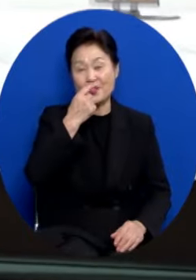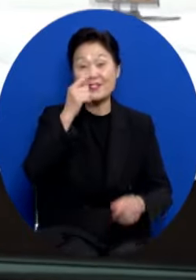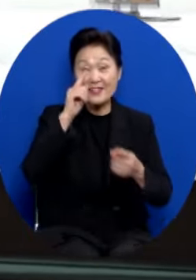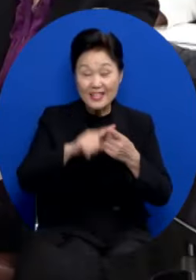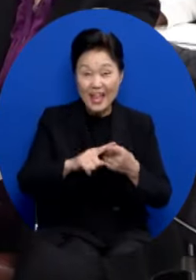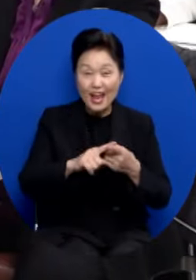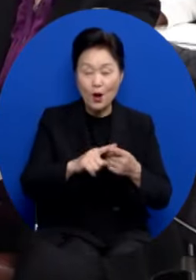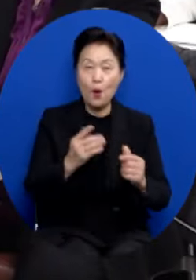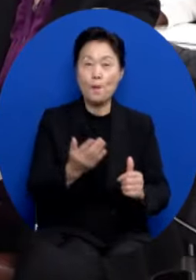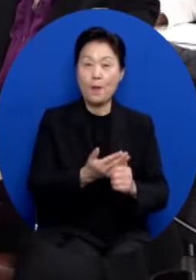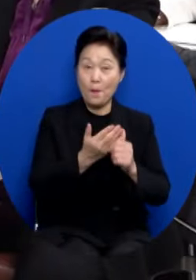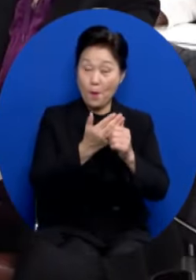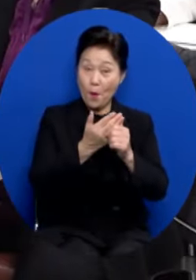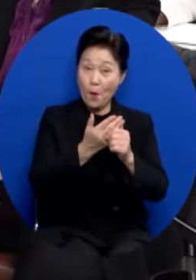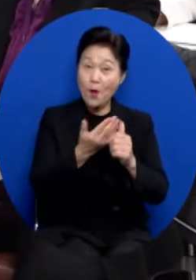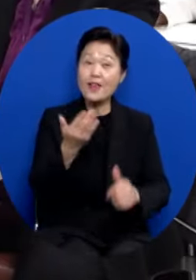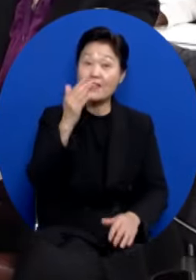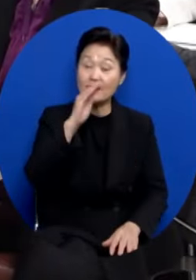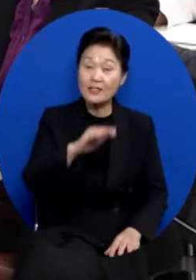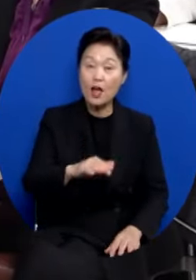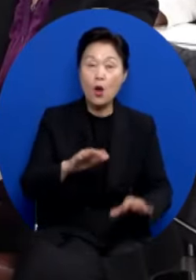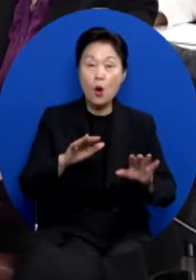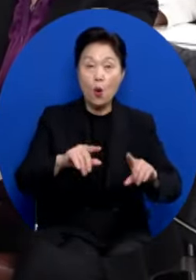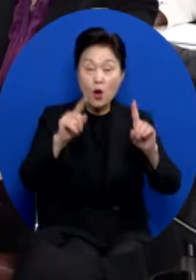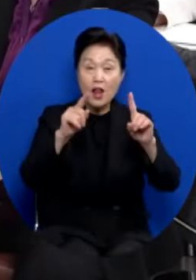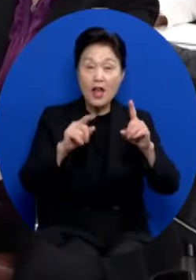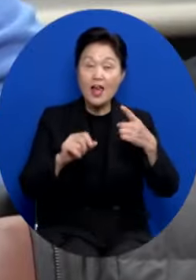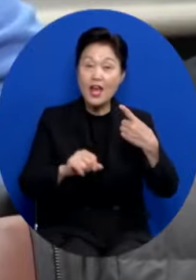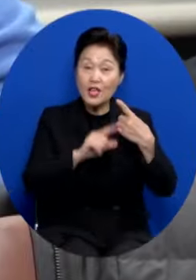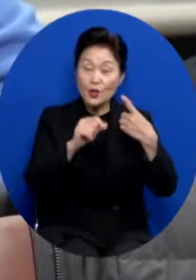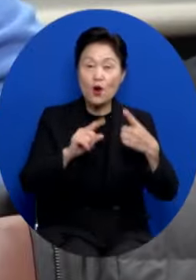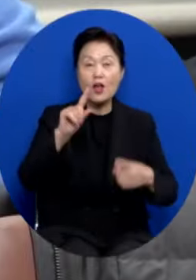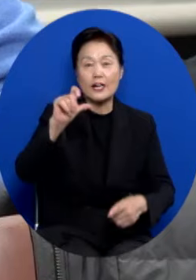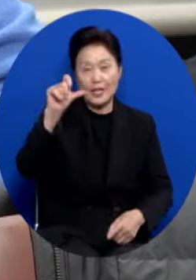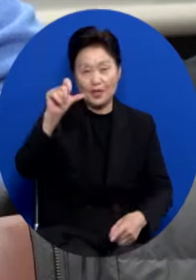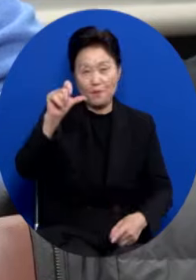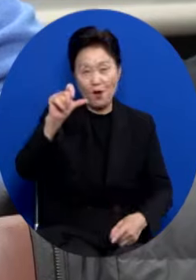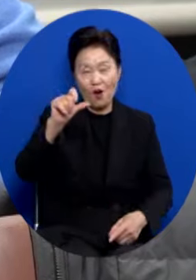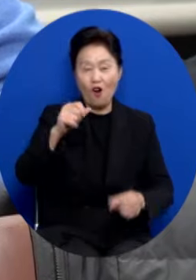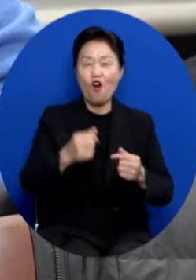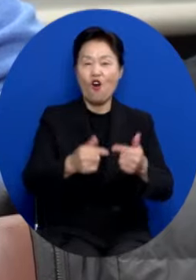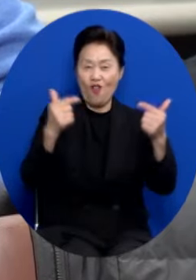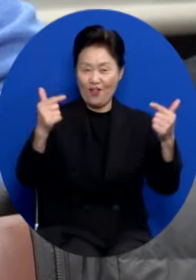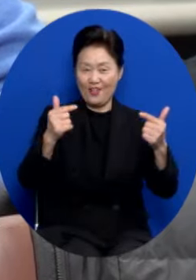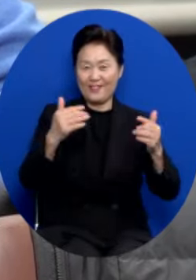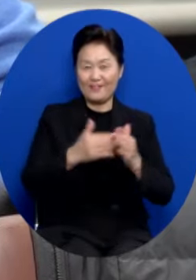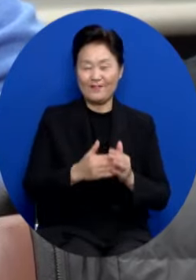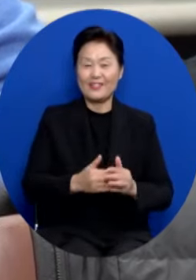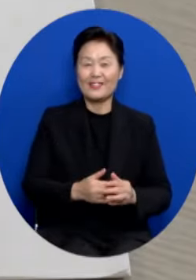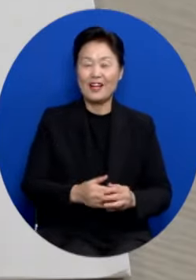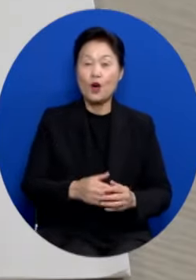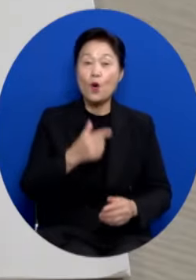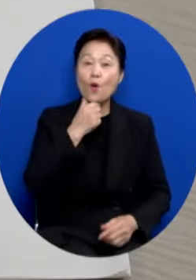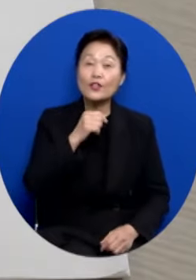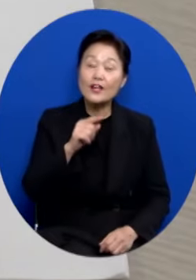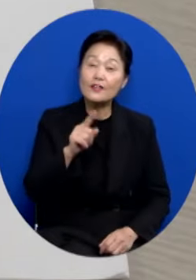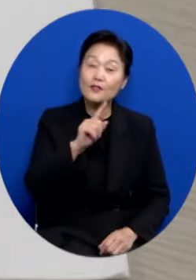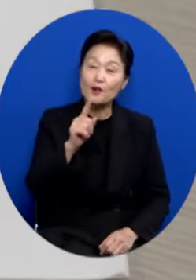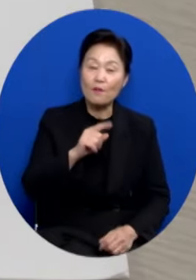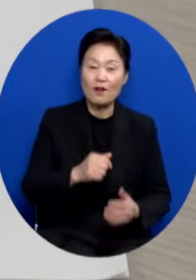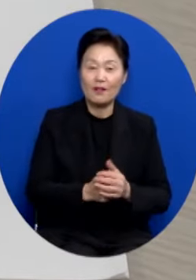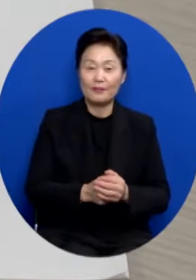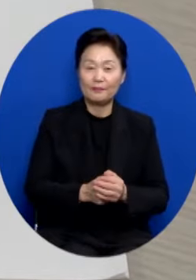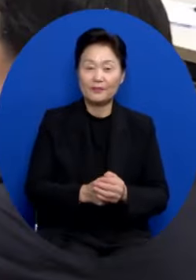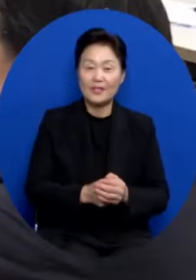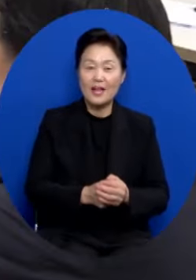하면서 했더니 정말 올해 15명이 이 부흥이 된 거예요. 바라는 게 있다면 이제 저는